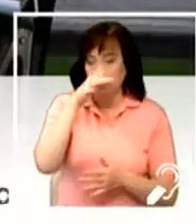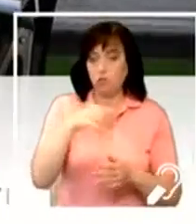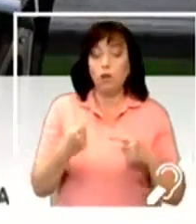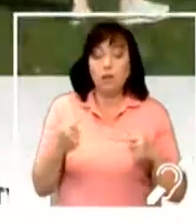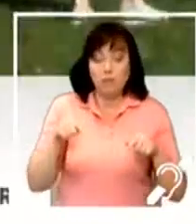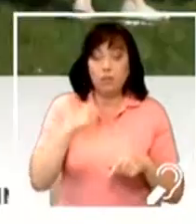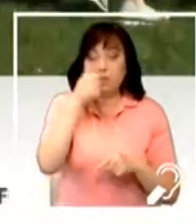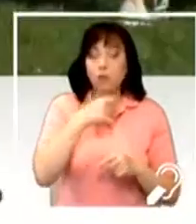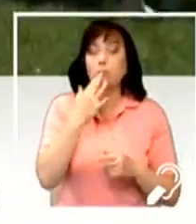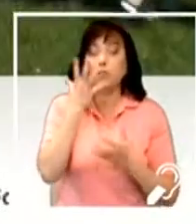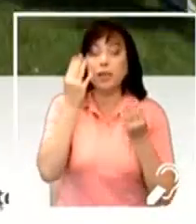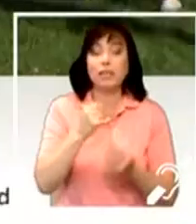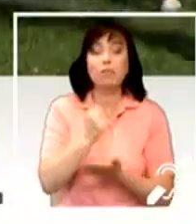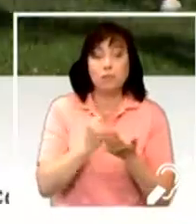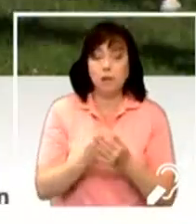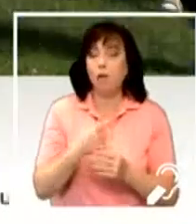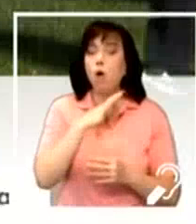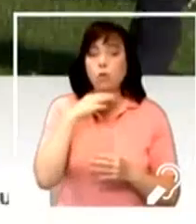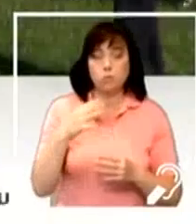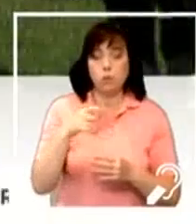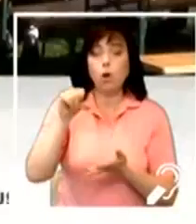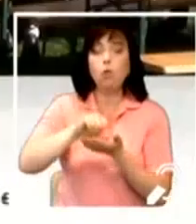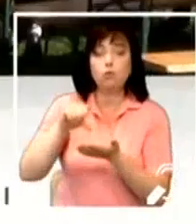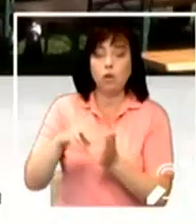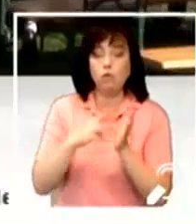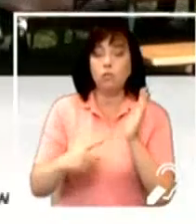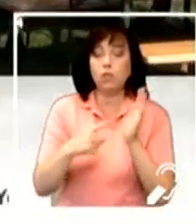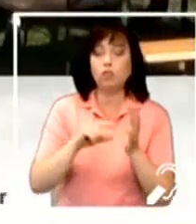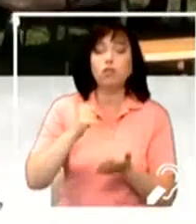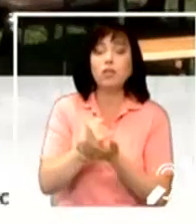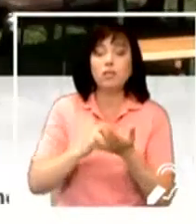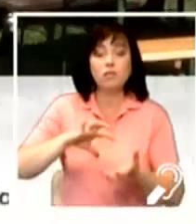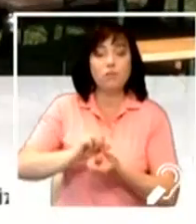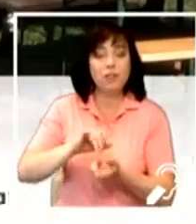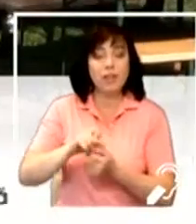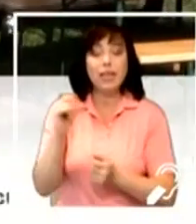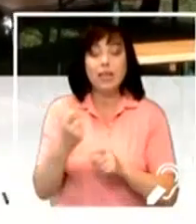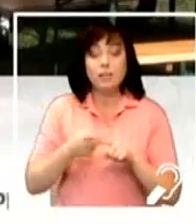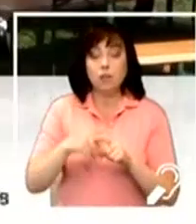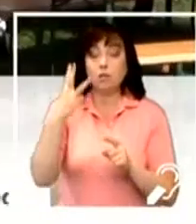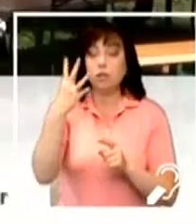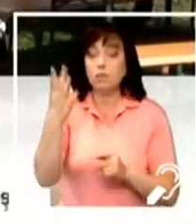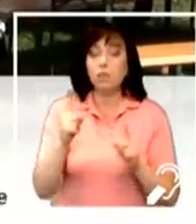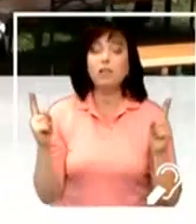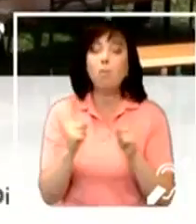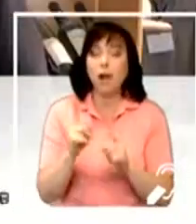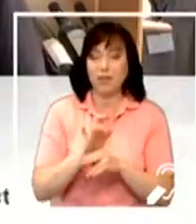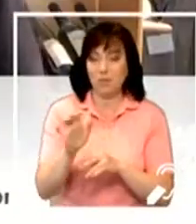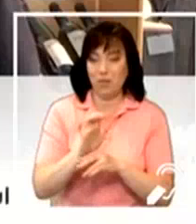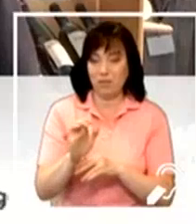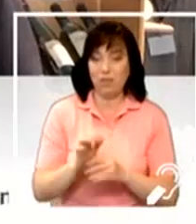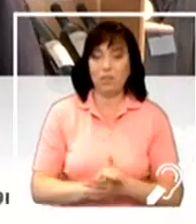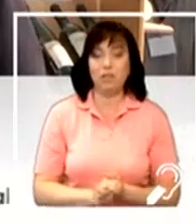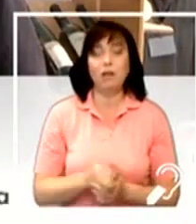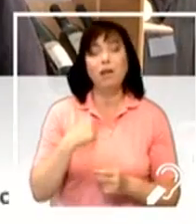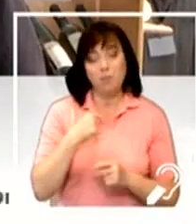la Ziua Națională a Vinului, e un număr record de participanți. 86 de vinării, dintre care 35 sunt mici producători.